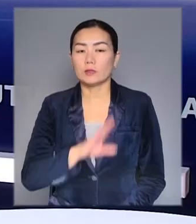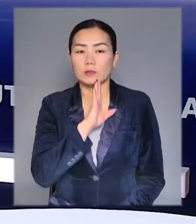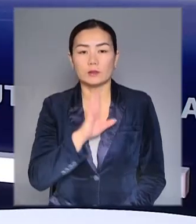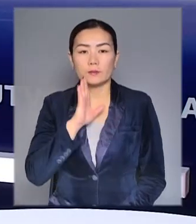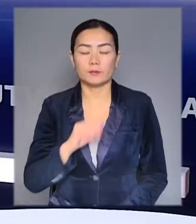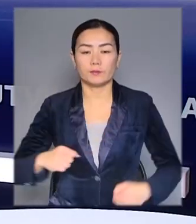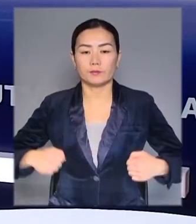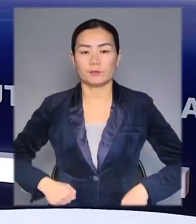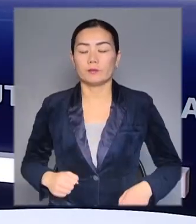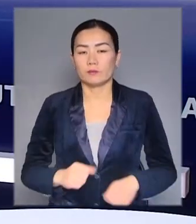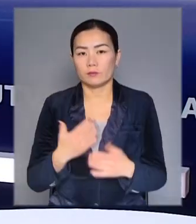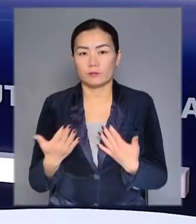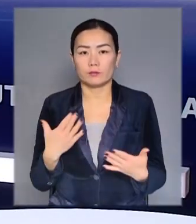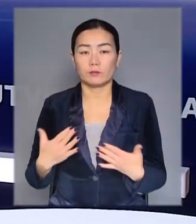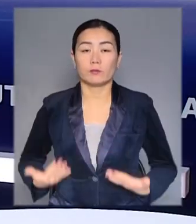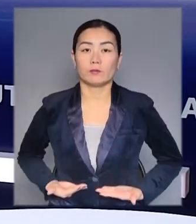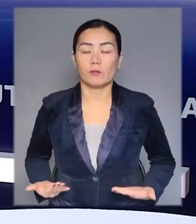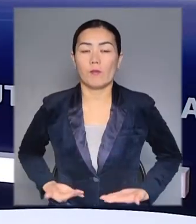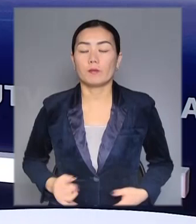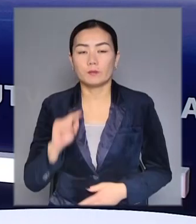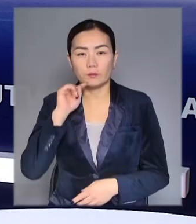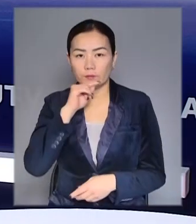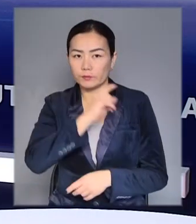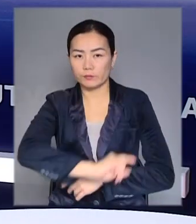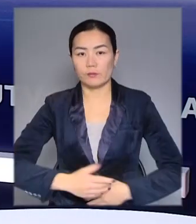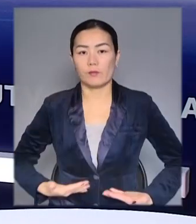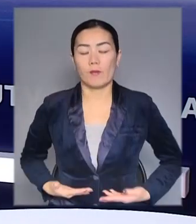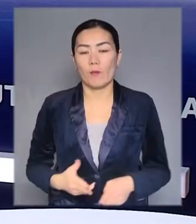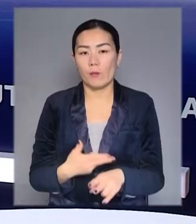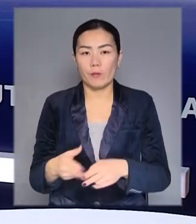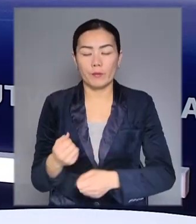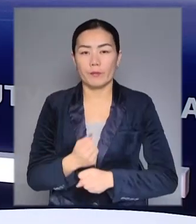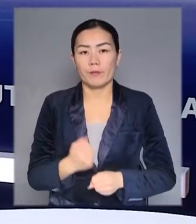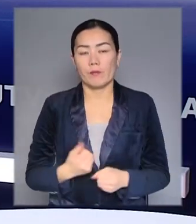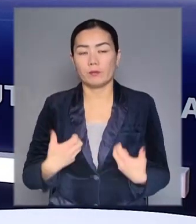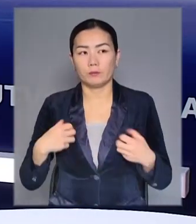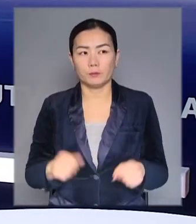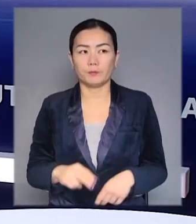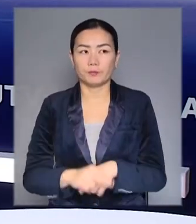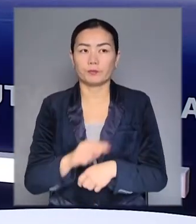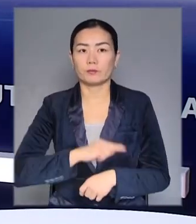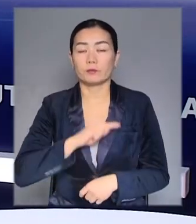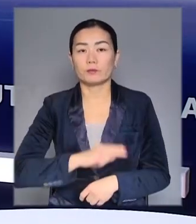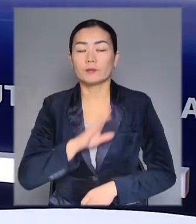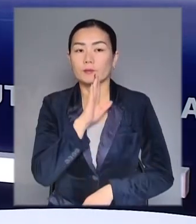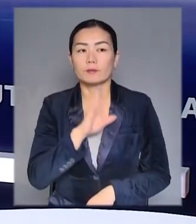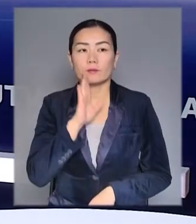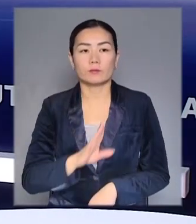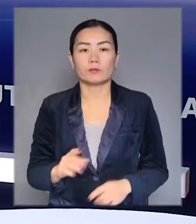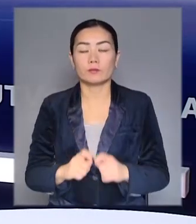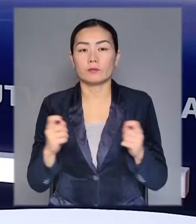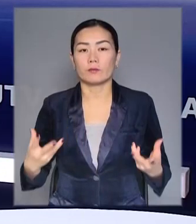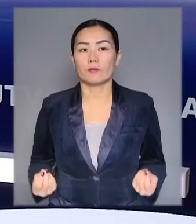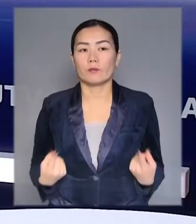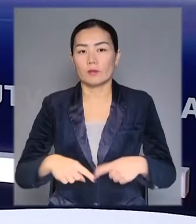Әйелдердің теңдігін олардың қоғамдық саяси және әлеуметтік экономикалық өміріне араласуына бағыттау бағытында әйелдер қанаты